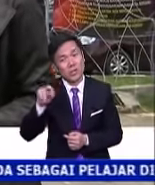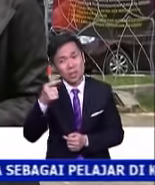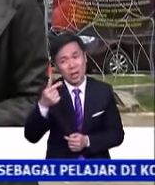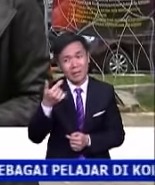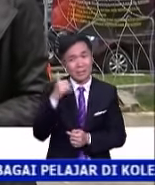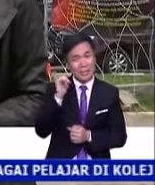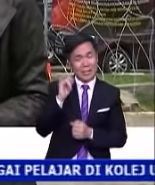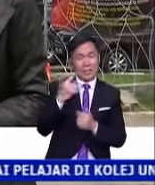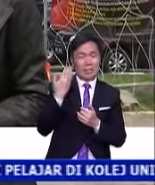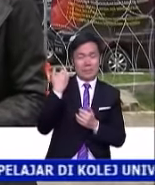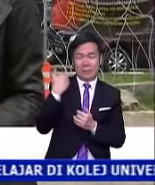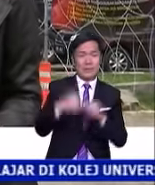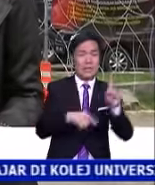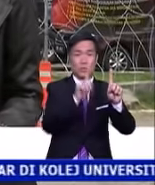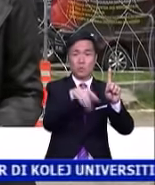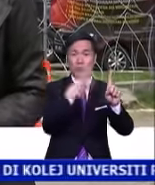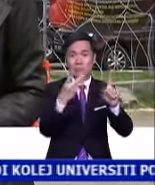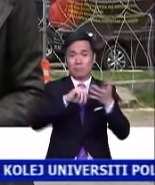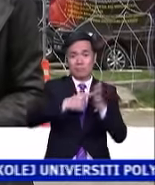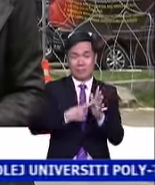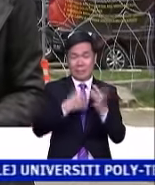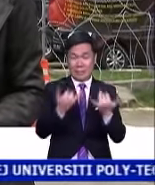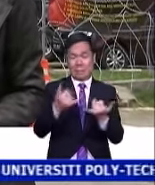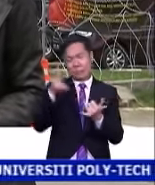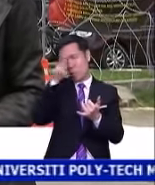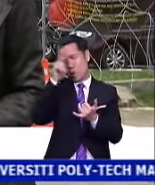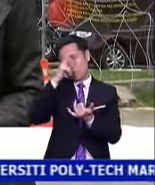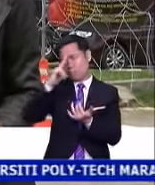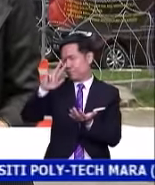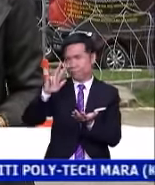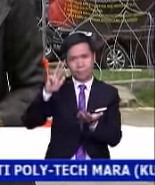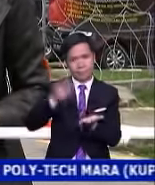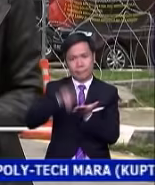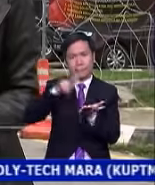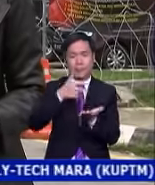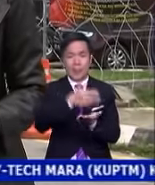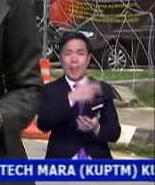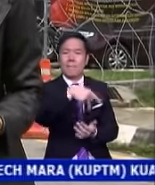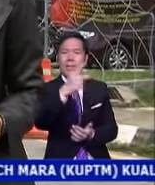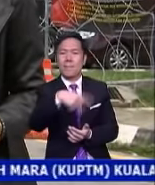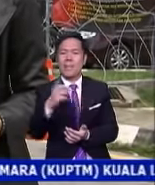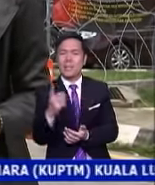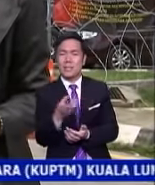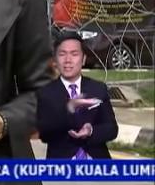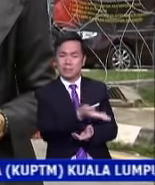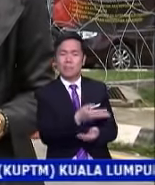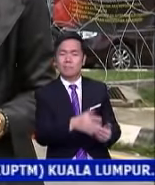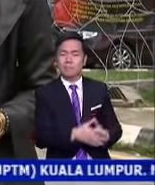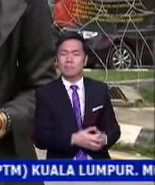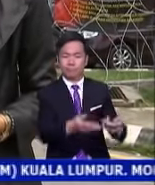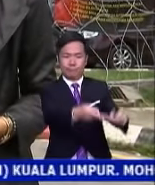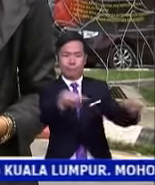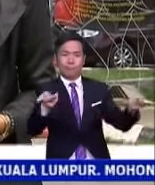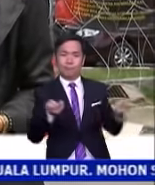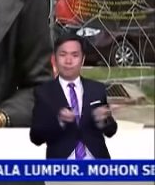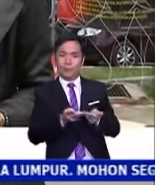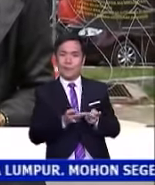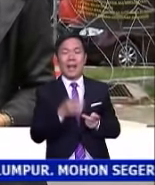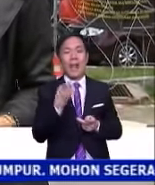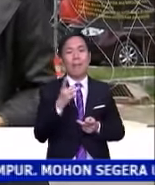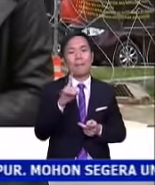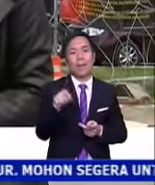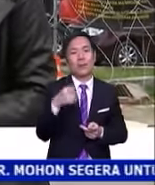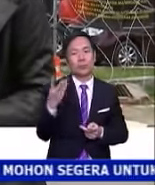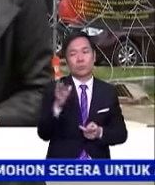bermula 1 Jun yang lalu, kerajaan telah memutuskan untuk melaksanakan Perintah Kawalan Pergerakan diperketatkan bermula 18